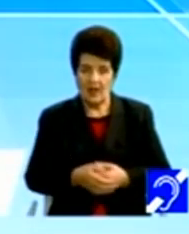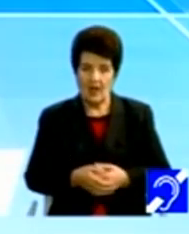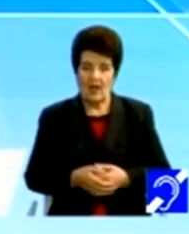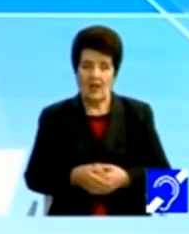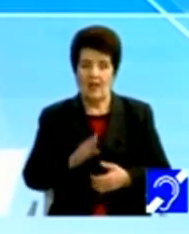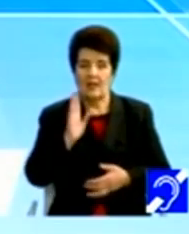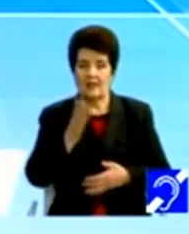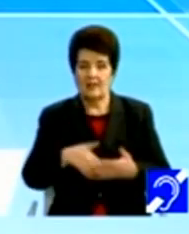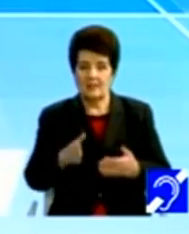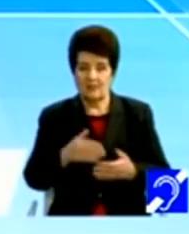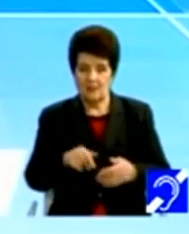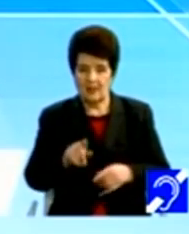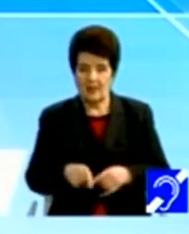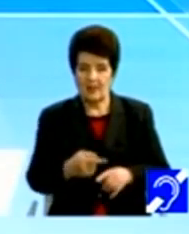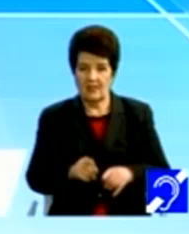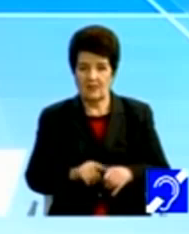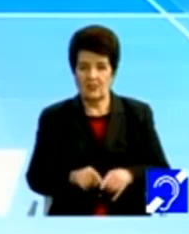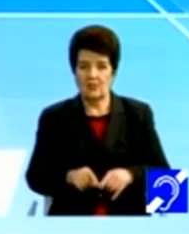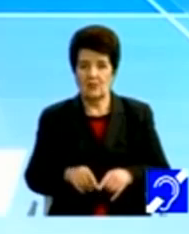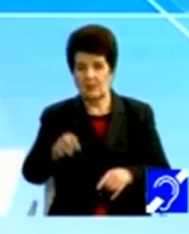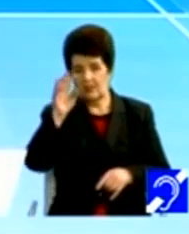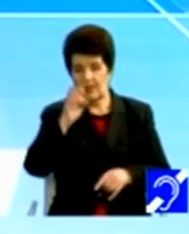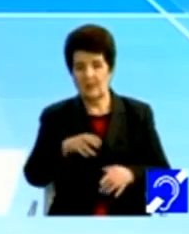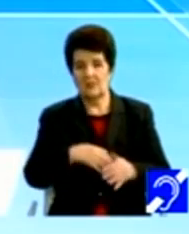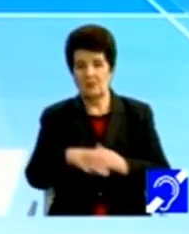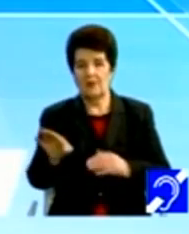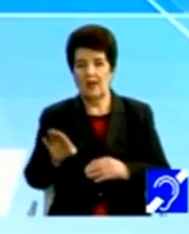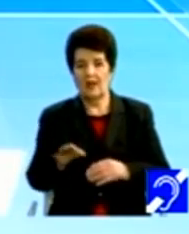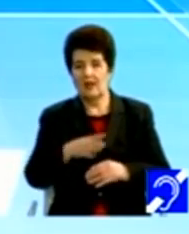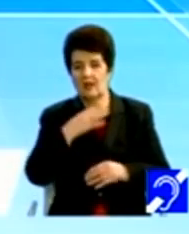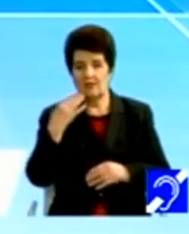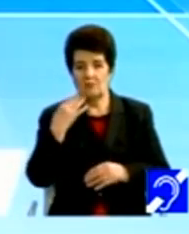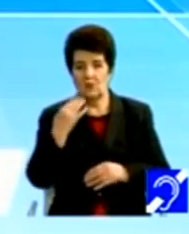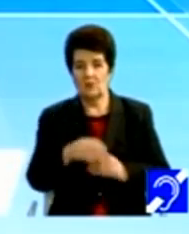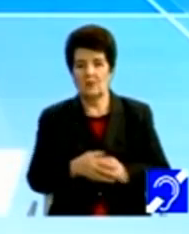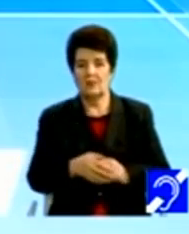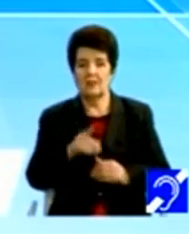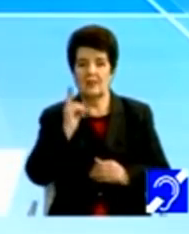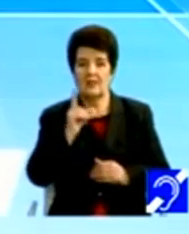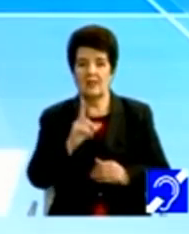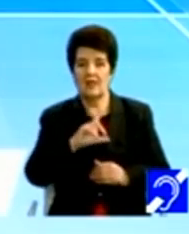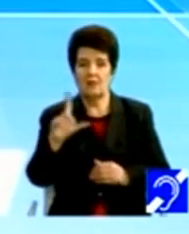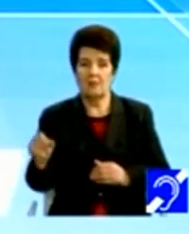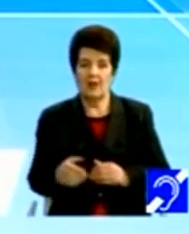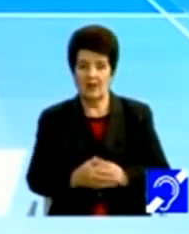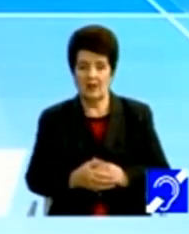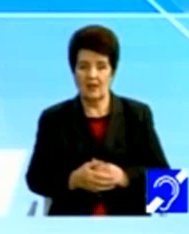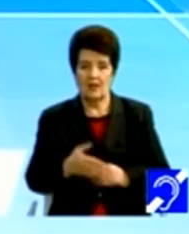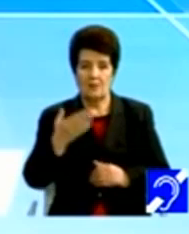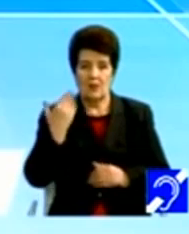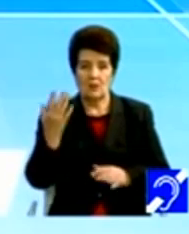acestui stat care îi dezamăgește și care îi face să pleci tot mai mult, pentru că în mare parte pleacă tinerii, ei mai ușor se